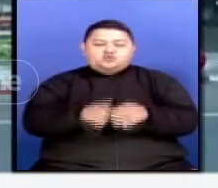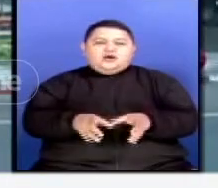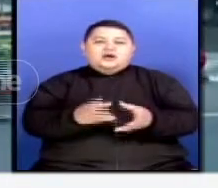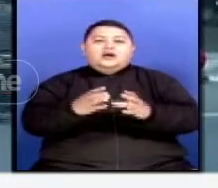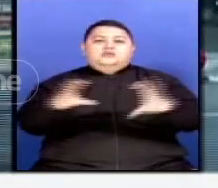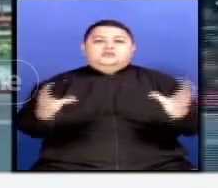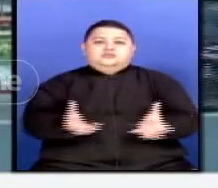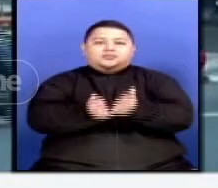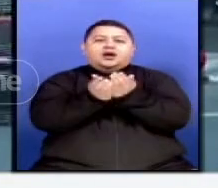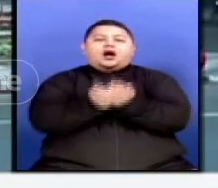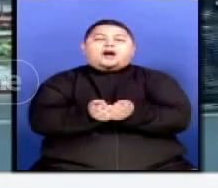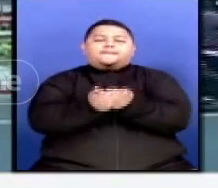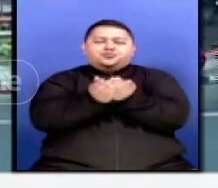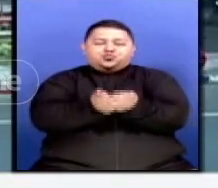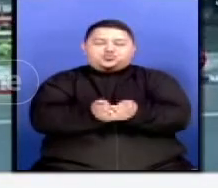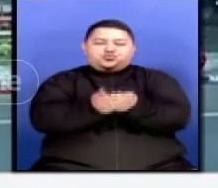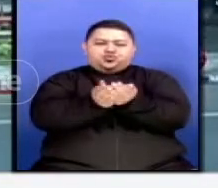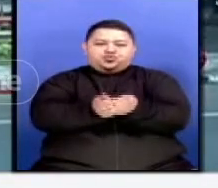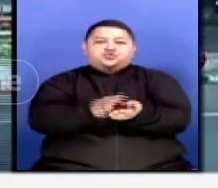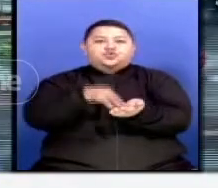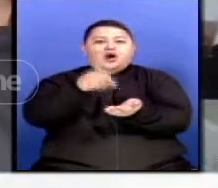Kembang Kuning, Surabaya.